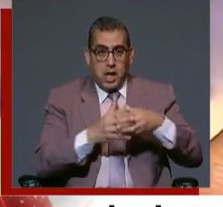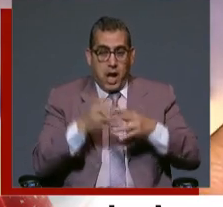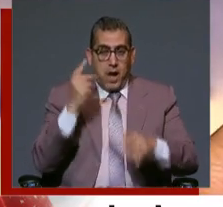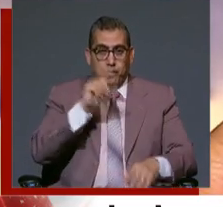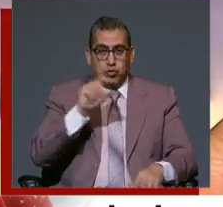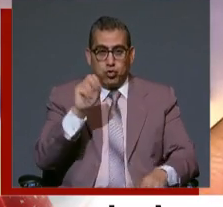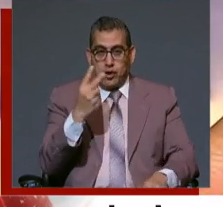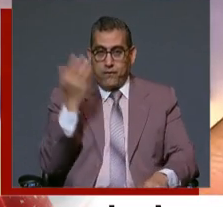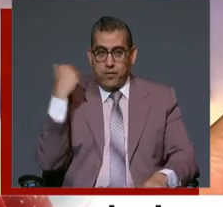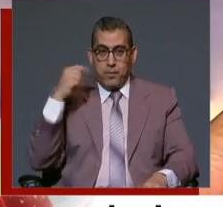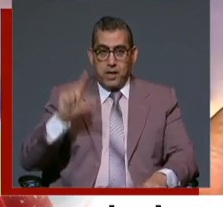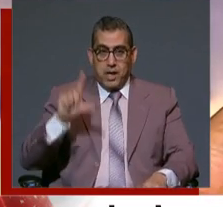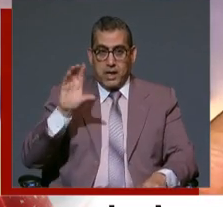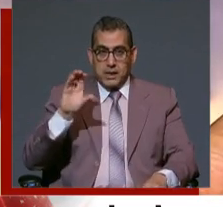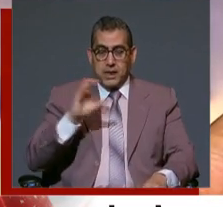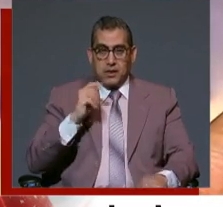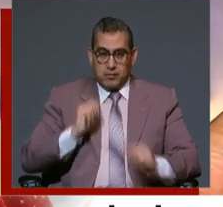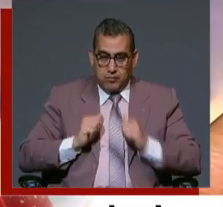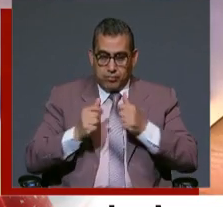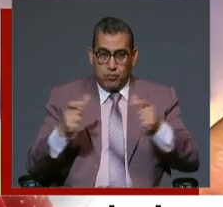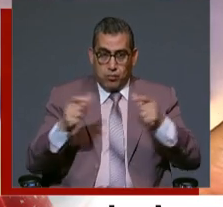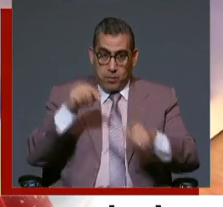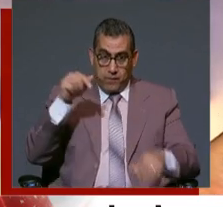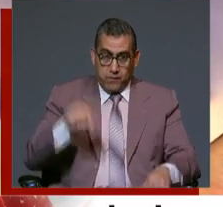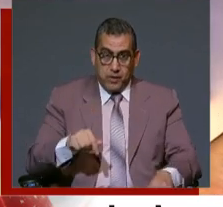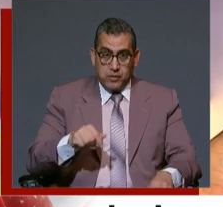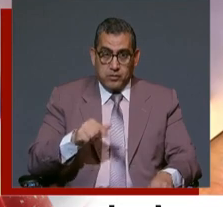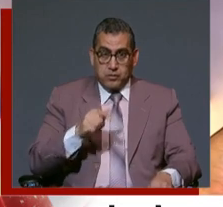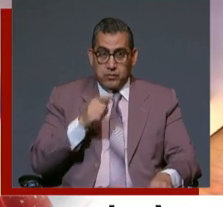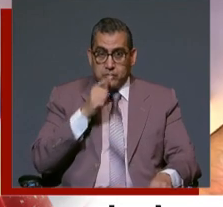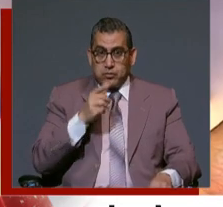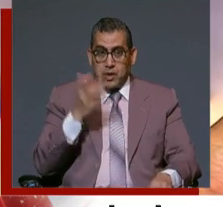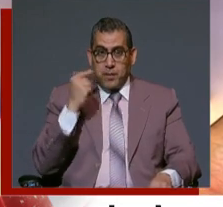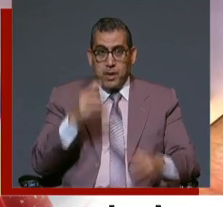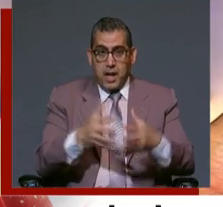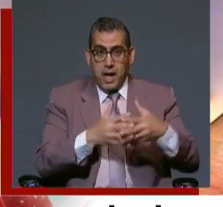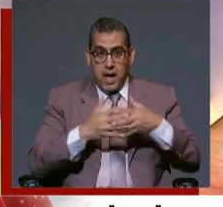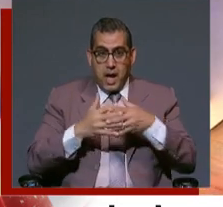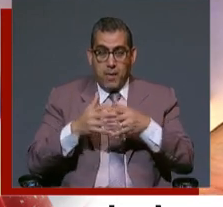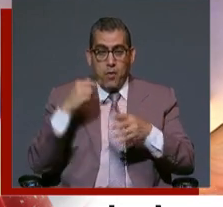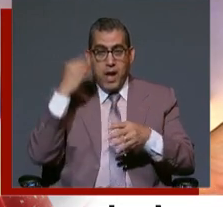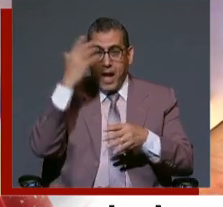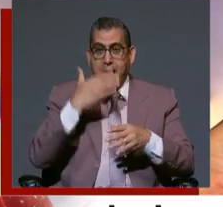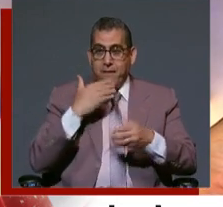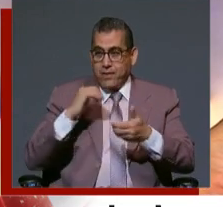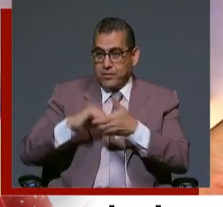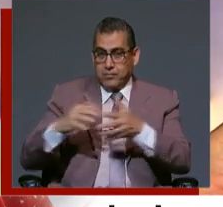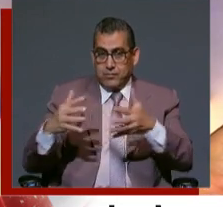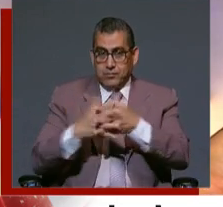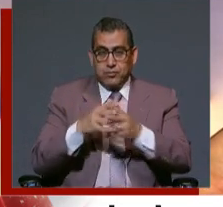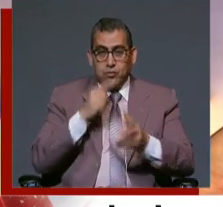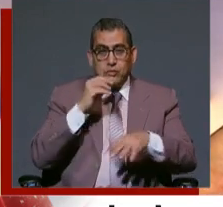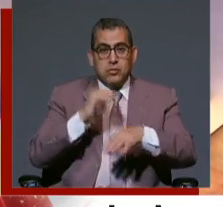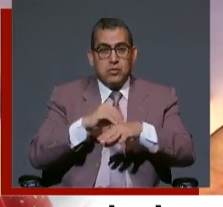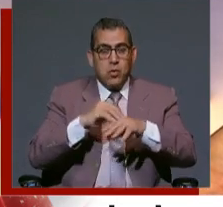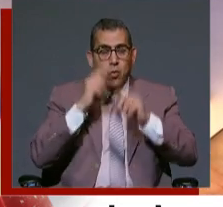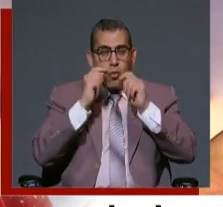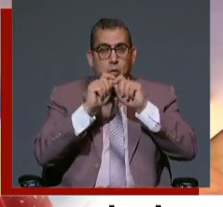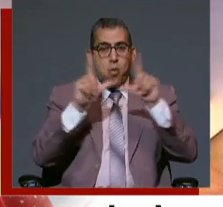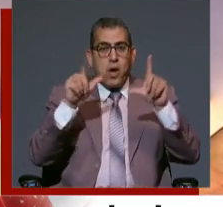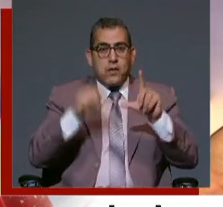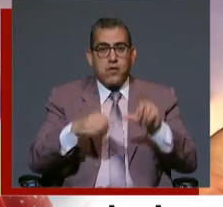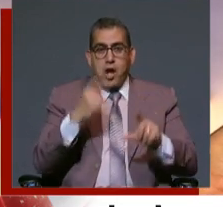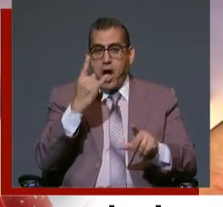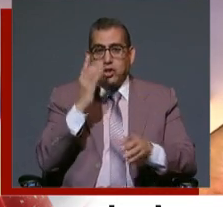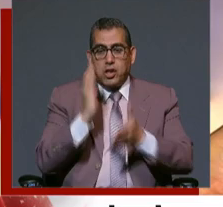سيادة الرئيس شرف حضور المؤتمر ده اللي هو ما بين أمريكا والدول الأفريقية، وكان في مطالبة واضحة إنه 10